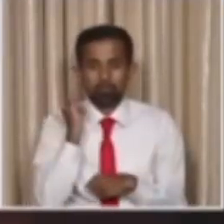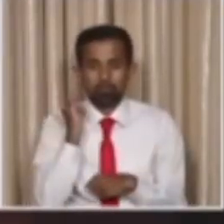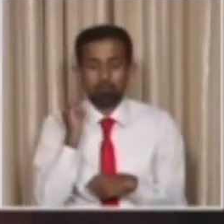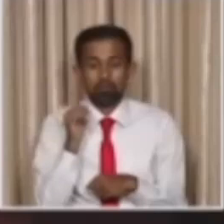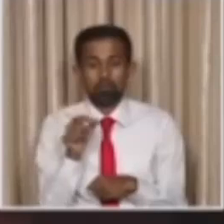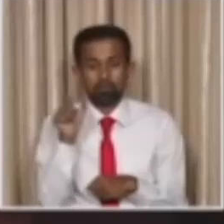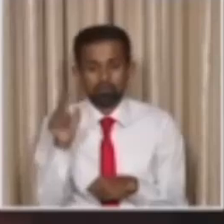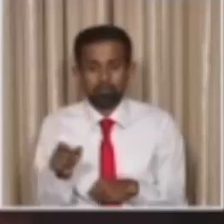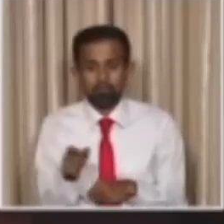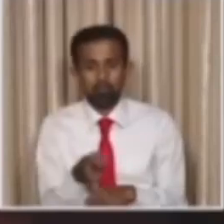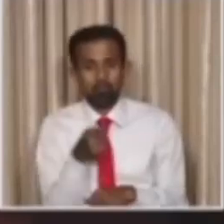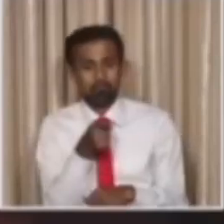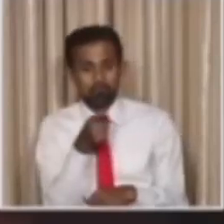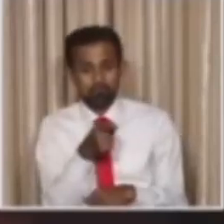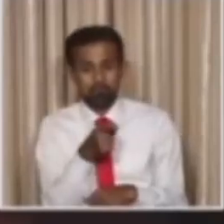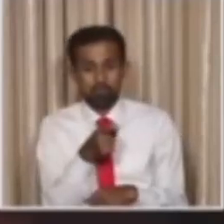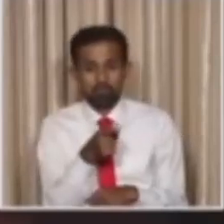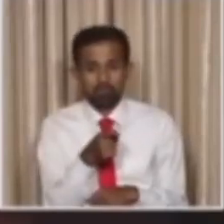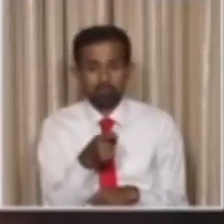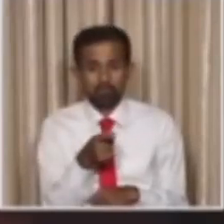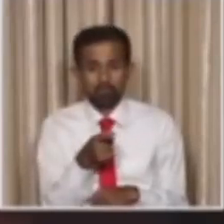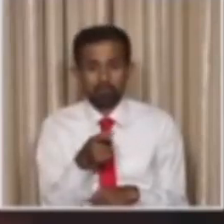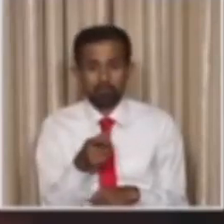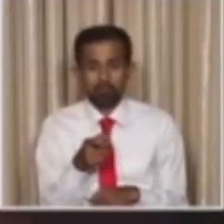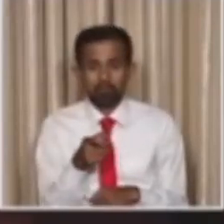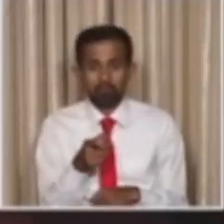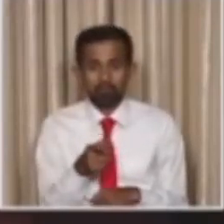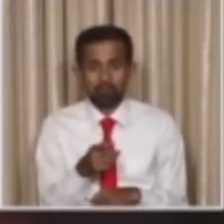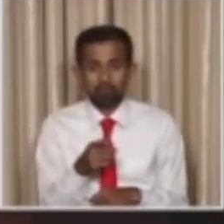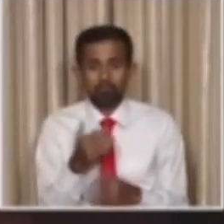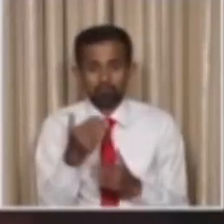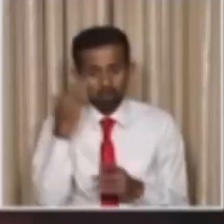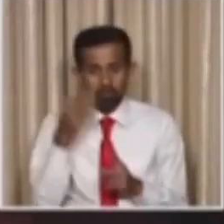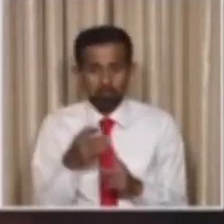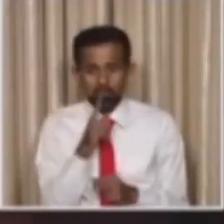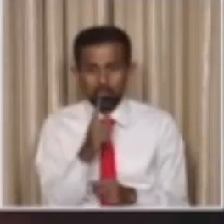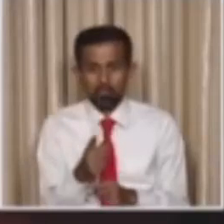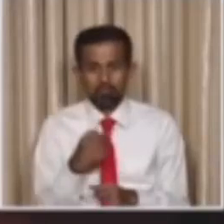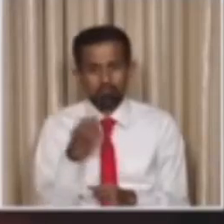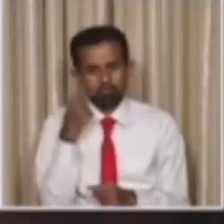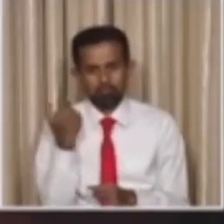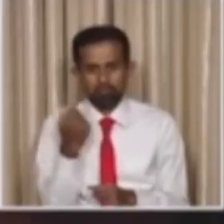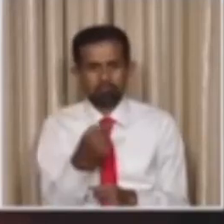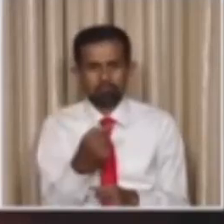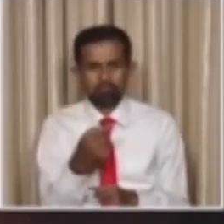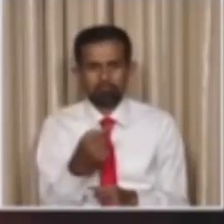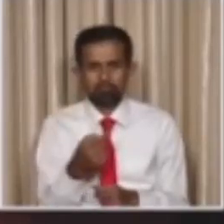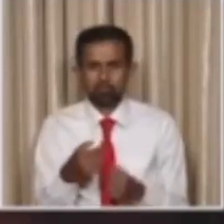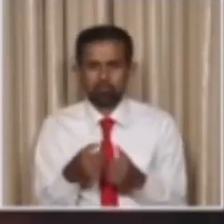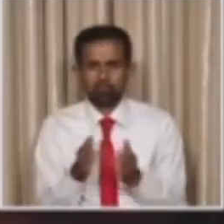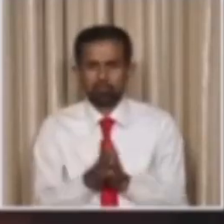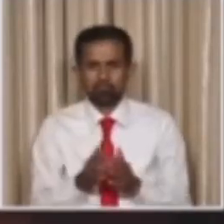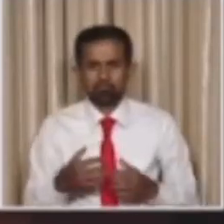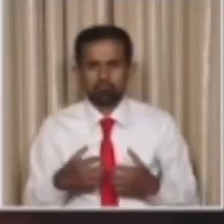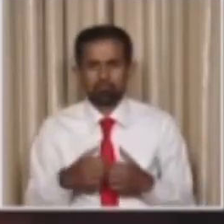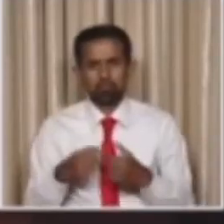අය කර්ජණයට ලක් කරන්නට එල්ල කරපු කාරණාව ගැන ඉතින් මම දන්නේ එක එකනා ඇවිල්ලා ඒවට තොප්පිය දාගන්න මට ඒවට කරන්න